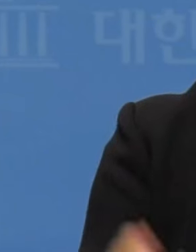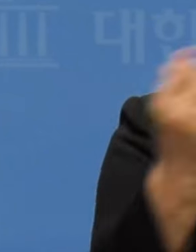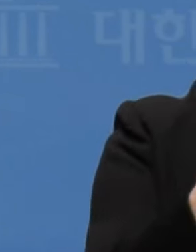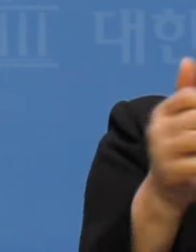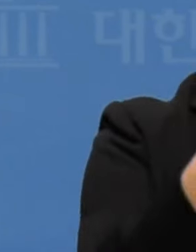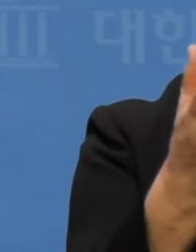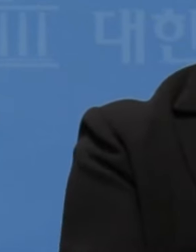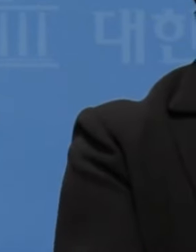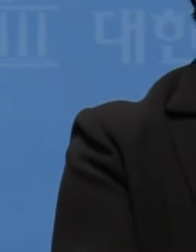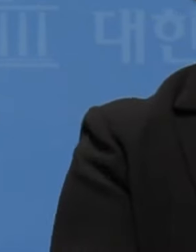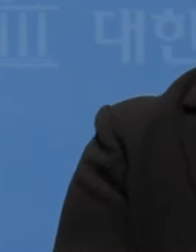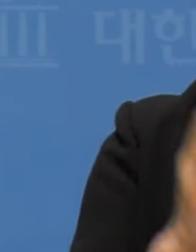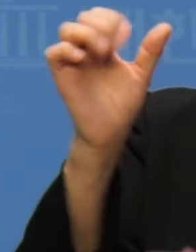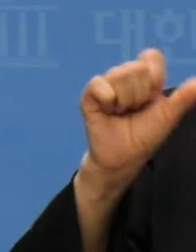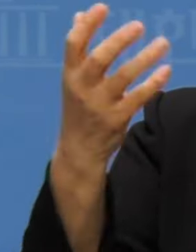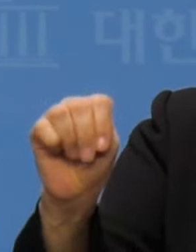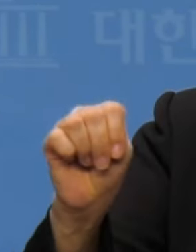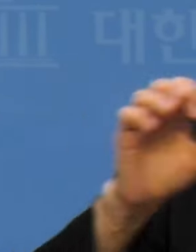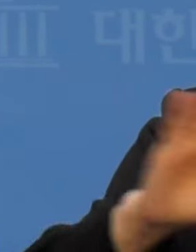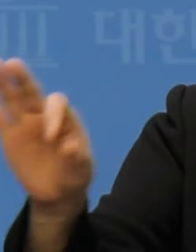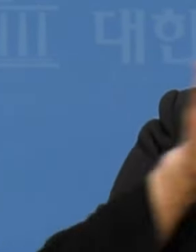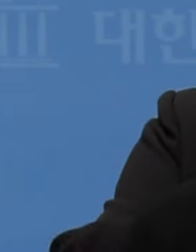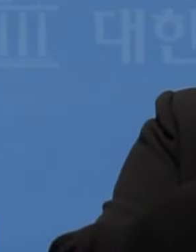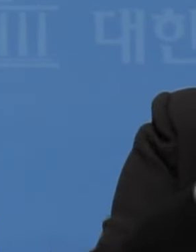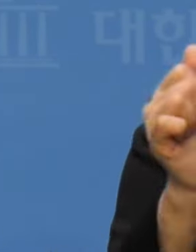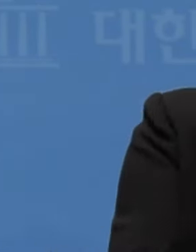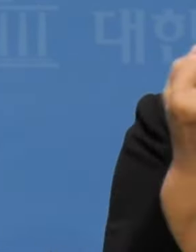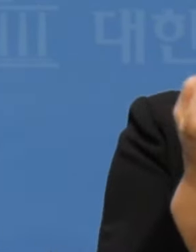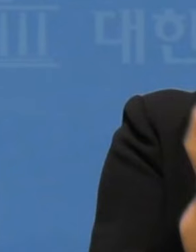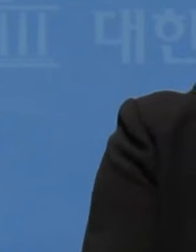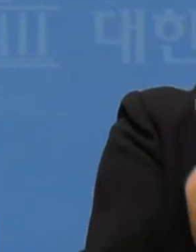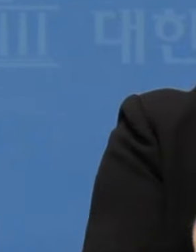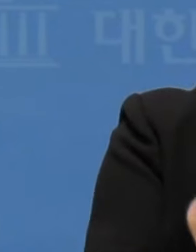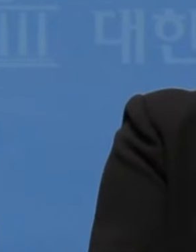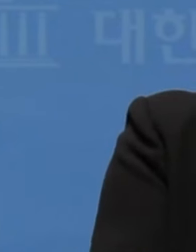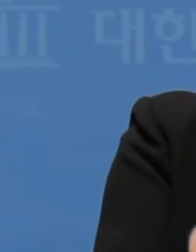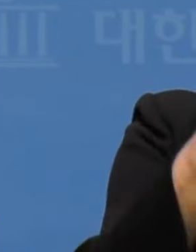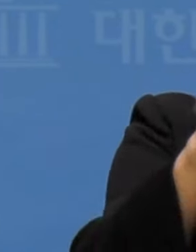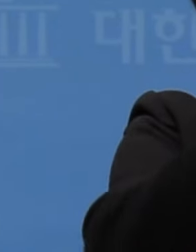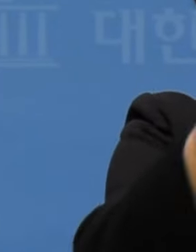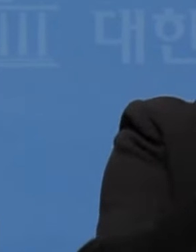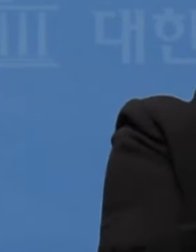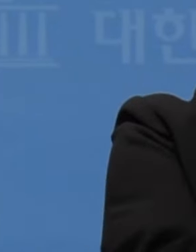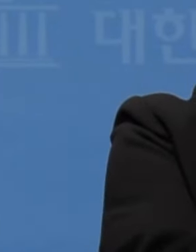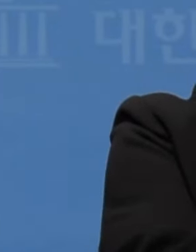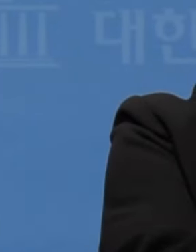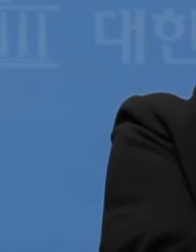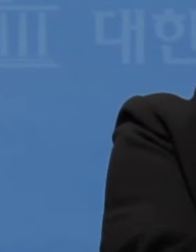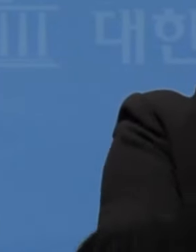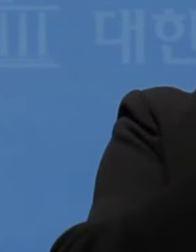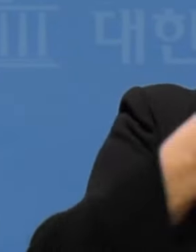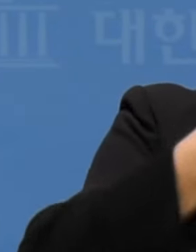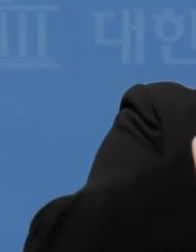여성가족부는 약 1조 5천억 원 이상을 집행하지만 남녀 갈등을 불러일으키는 주범이라는 오명을 쓰고